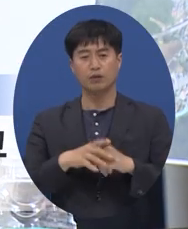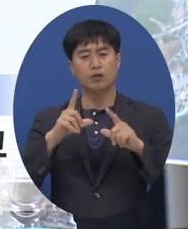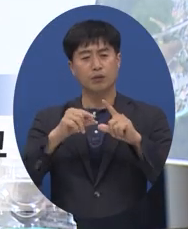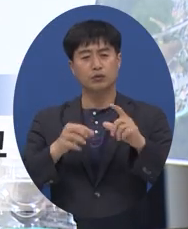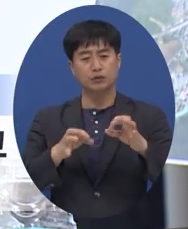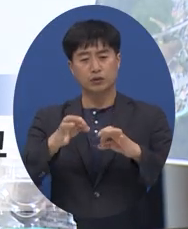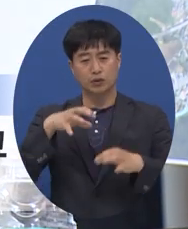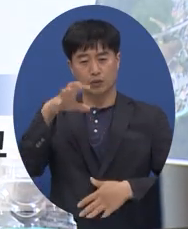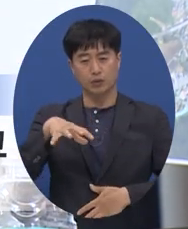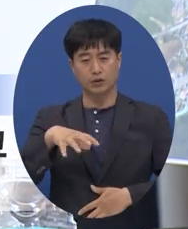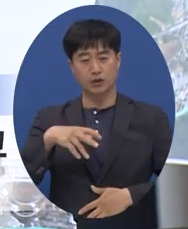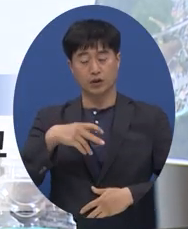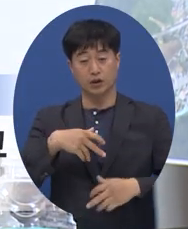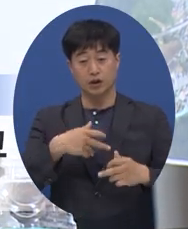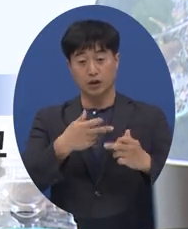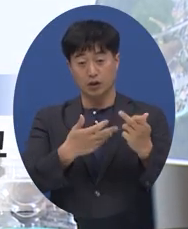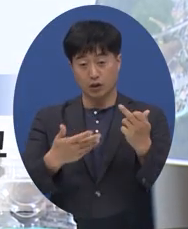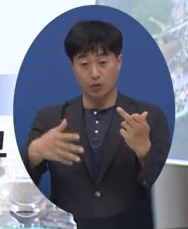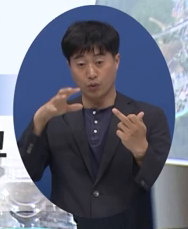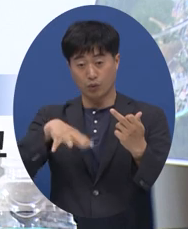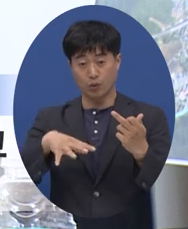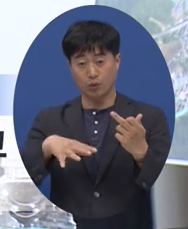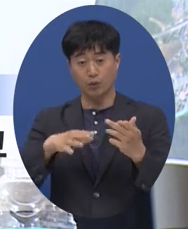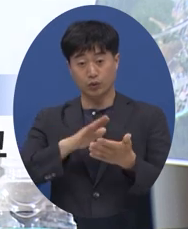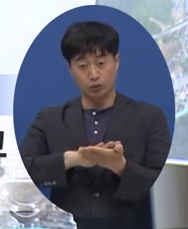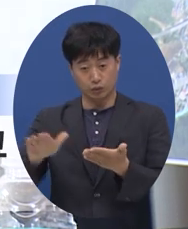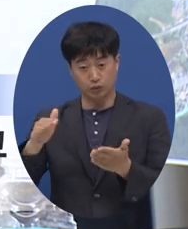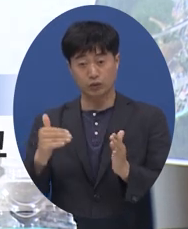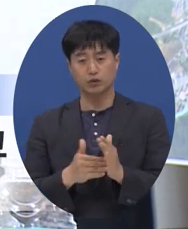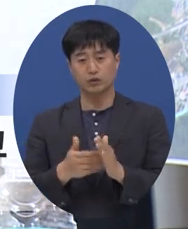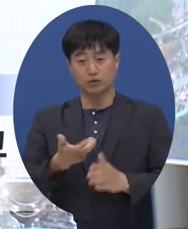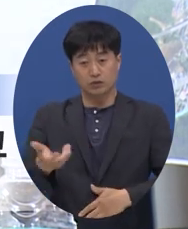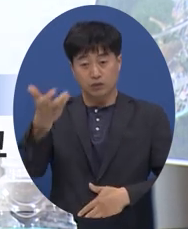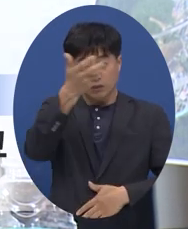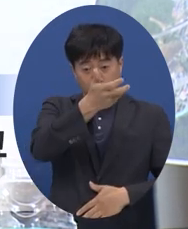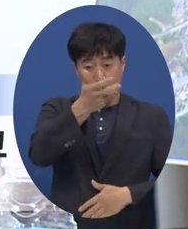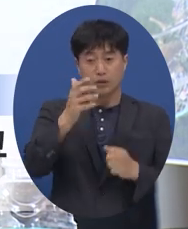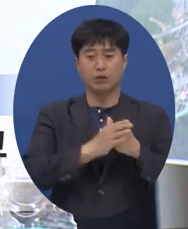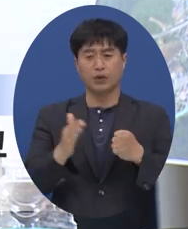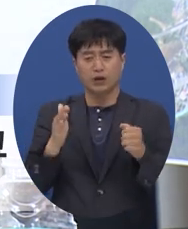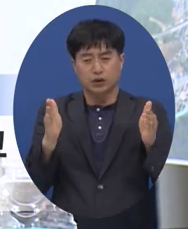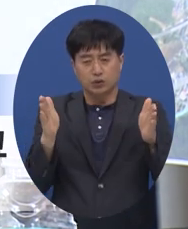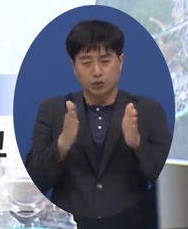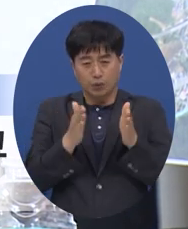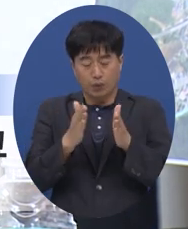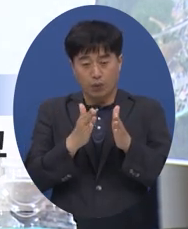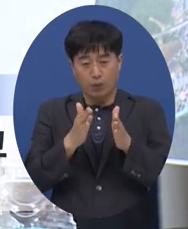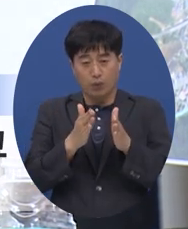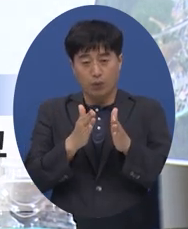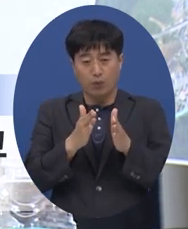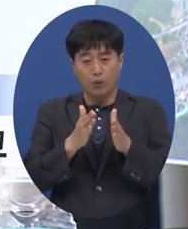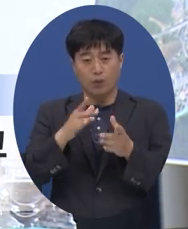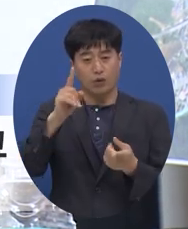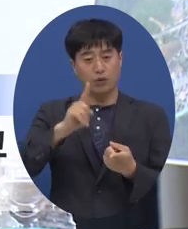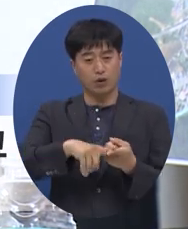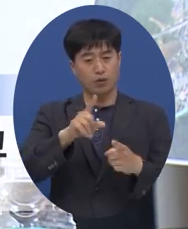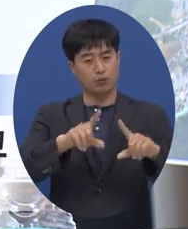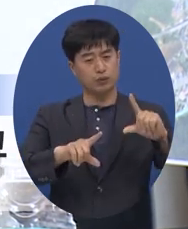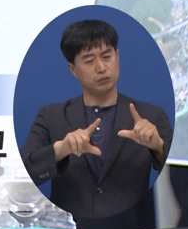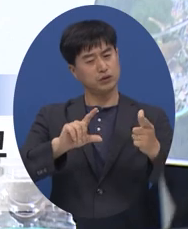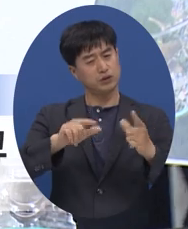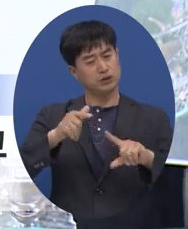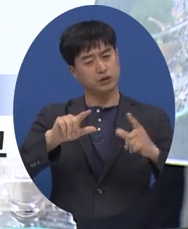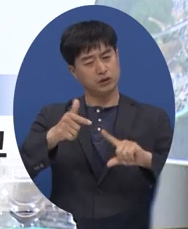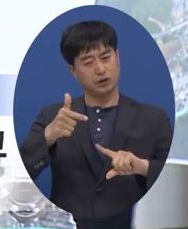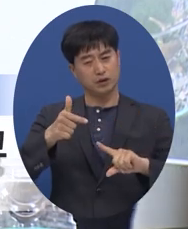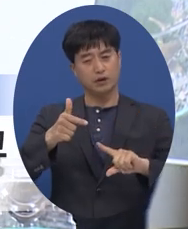영업 장소가 개울가에다가 철거가 되고 이제 지상으로 올라오다 보니까 아주 협소하고 좀